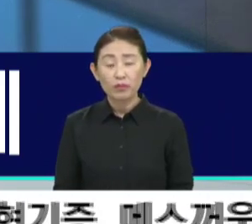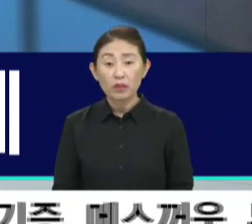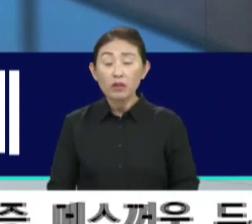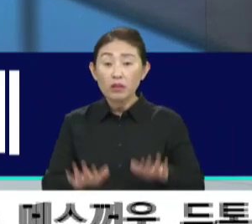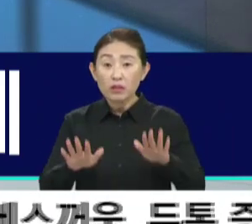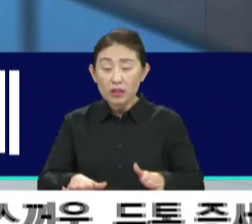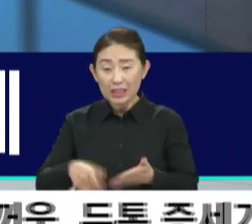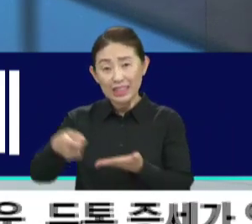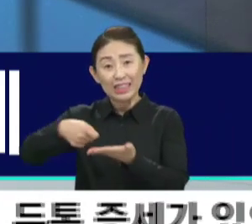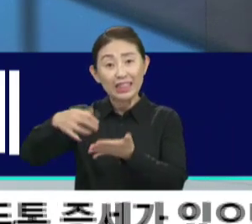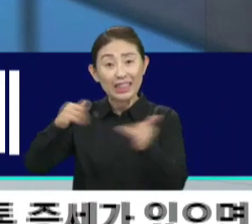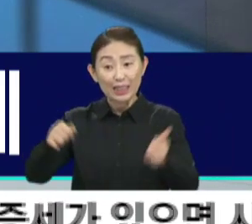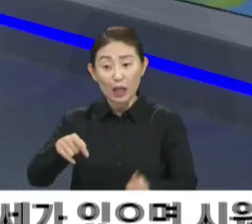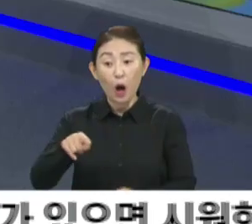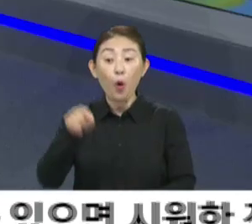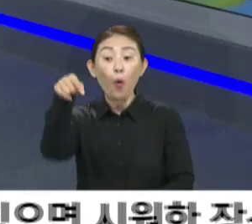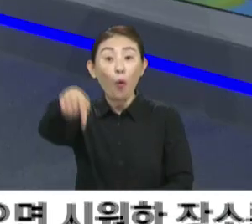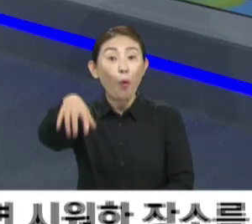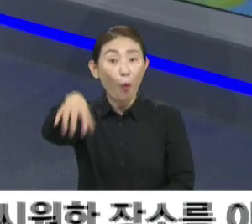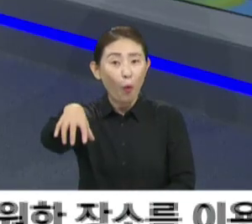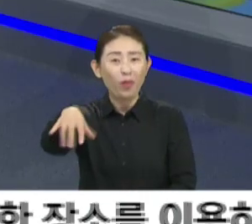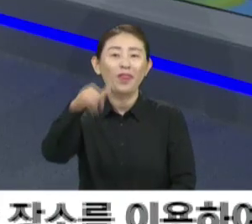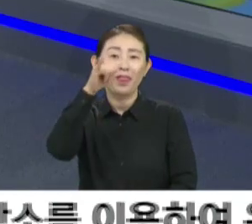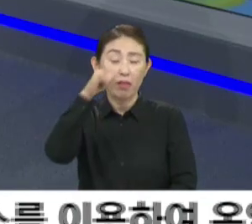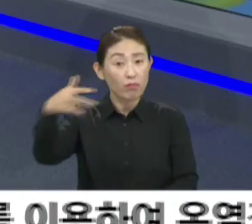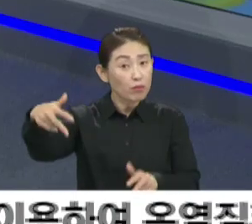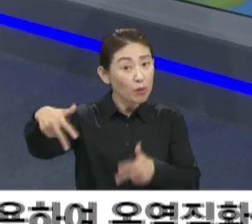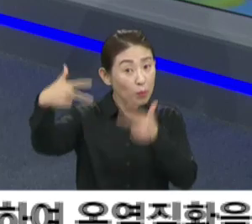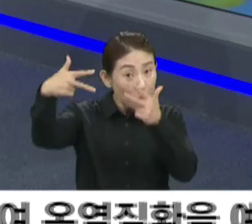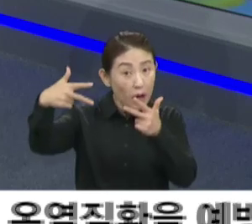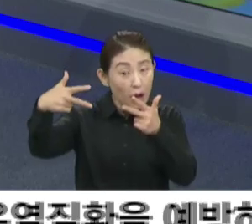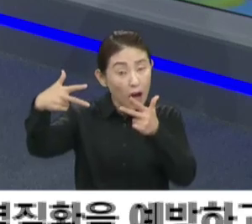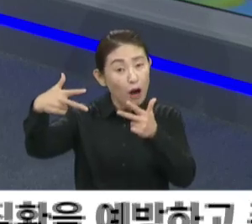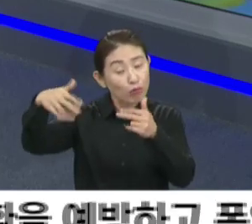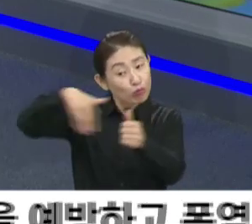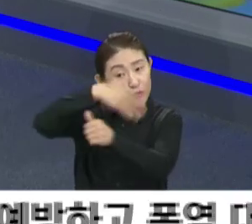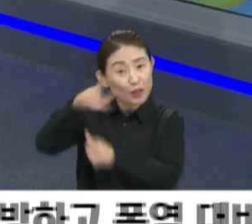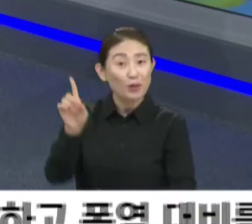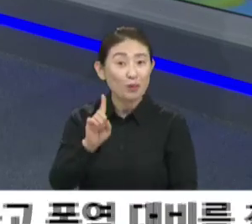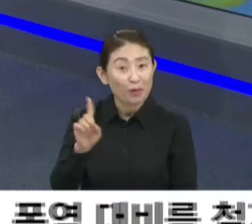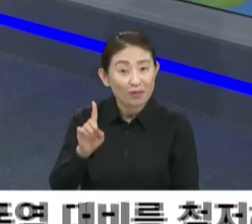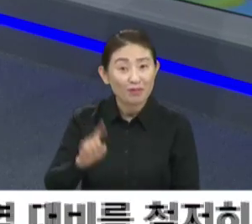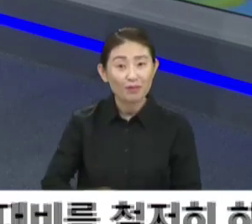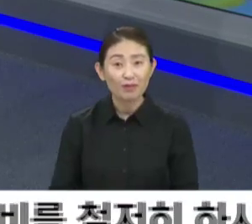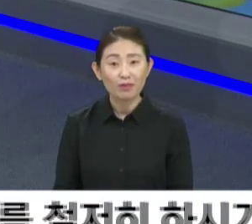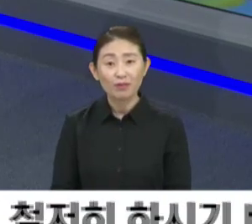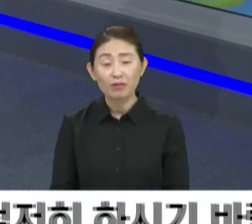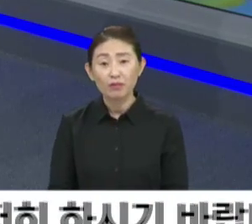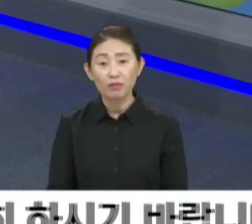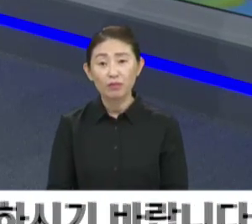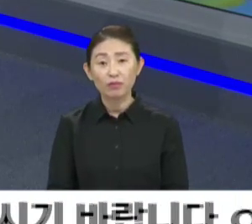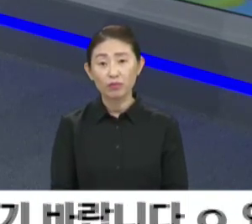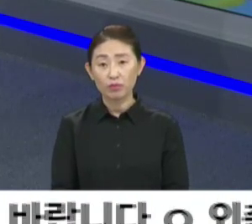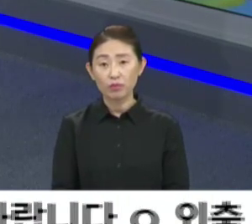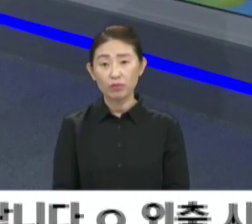계획인데요. 먼저 현장에 나가 있는 취재 기자 연결해 축제 분위기 알아보겠습니다. 김철진 기자.